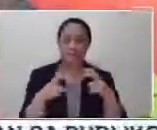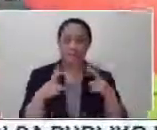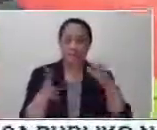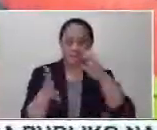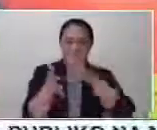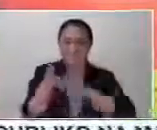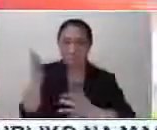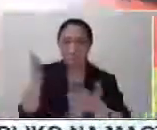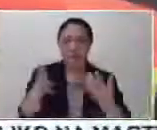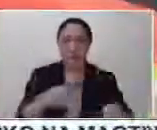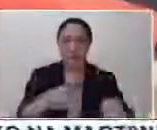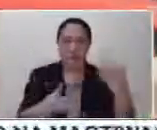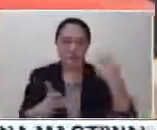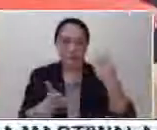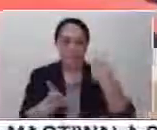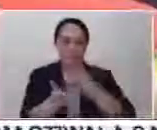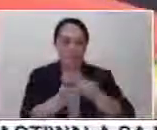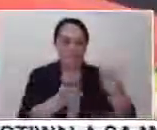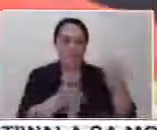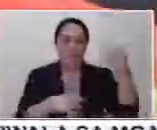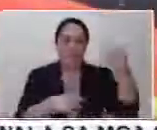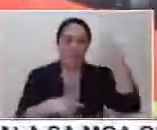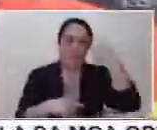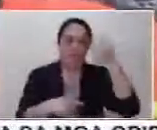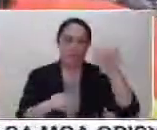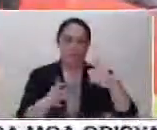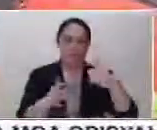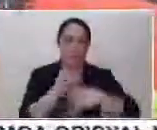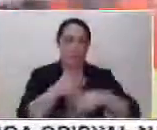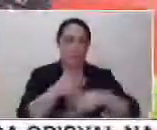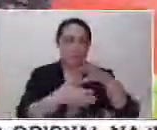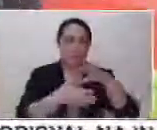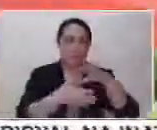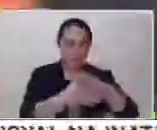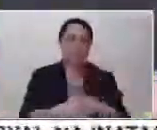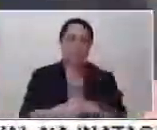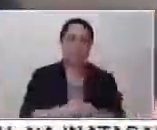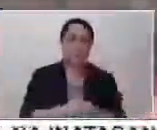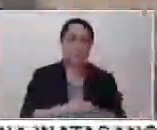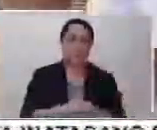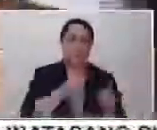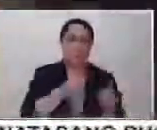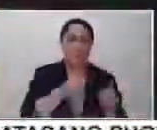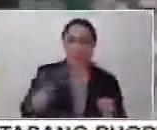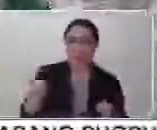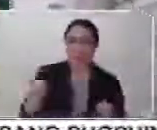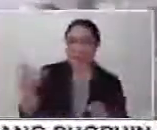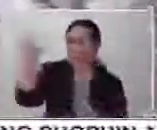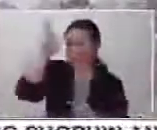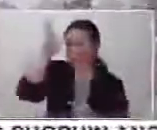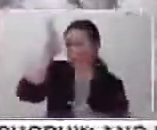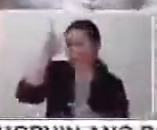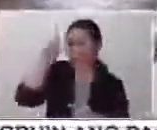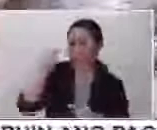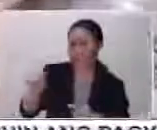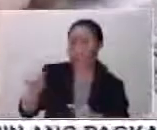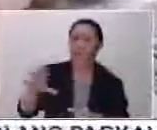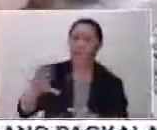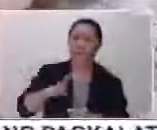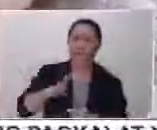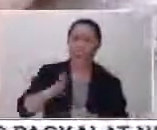Baka kulang ka sa charm. Ayan. Ayun. Medyo matumal pa nga rin, Aljo, yung bintahan din